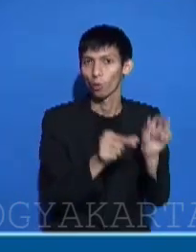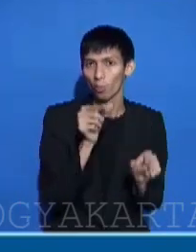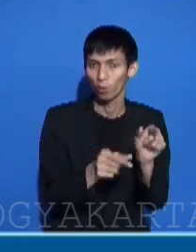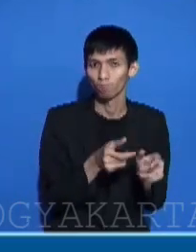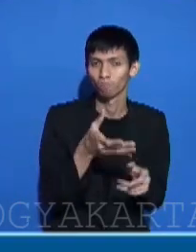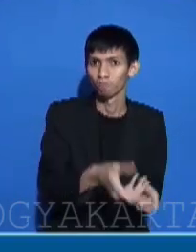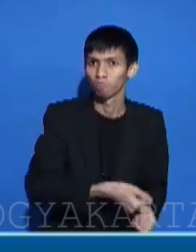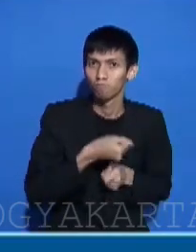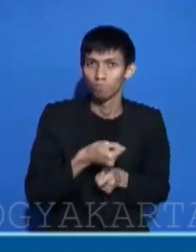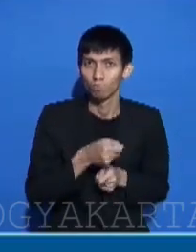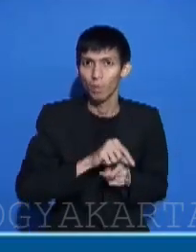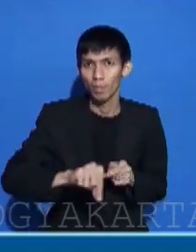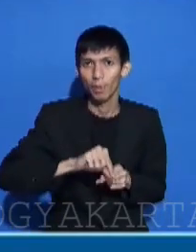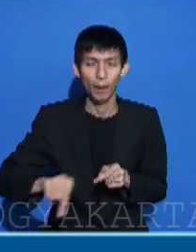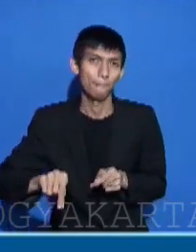bangangan